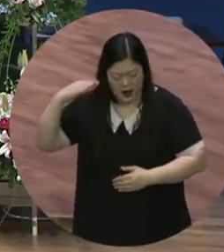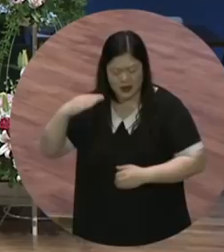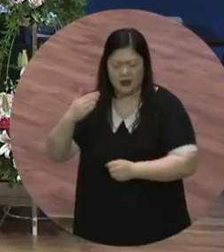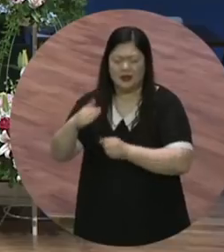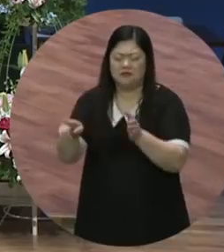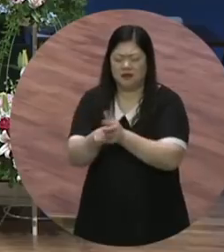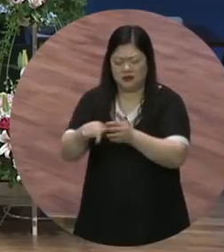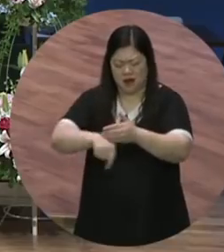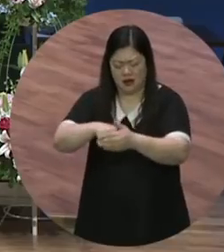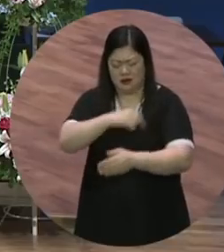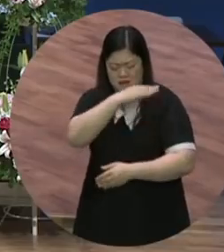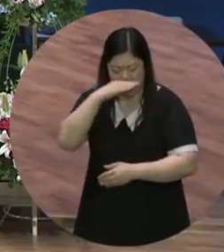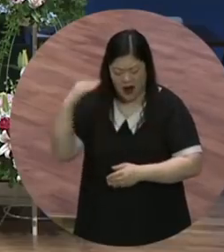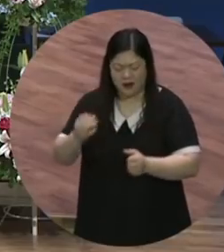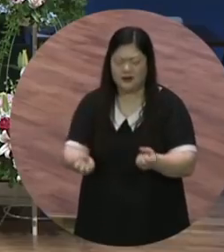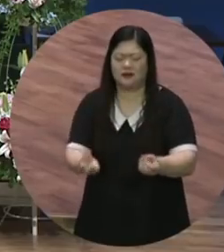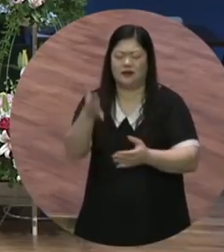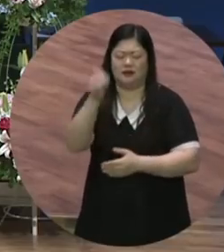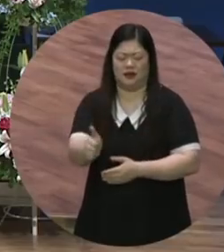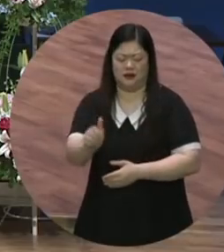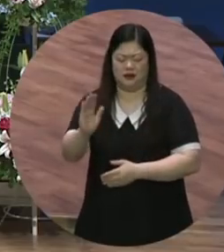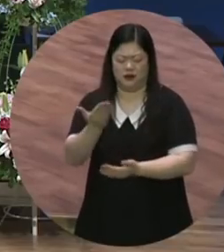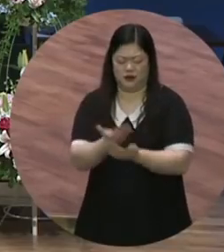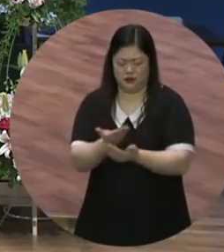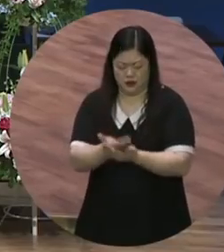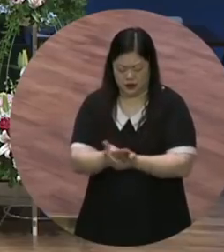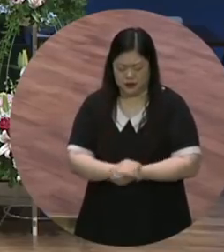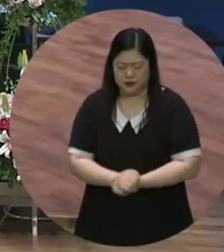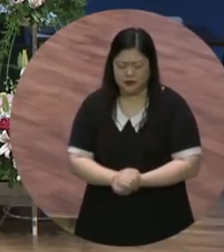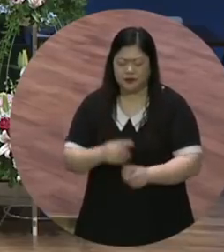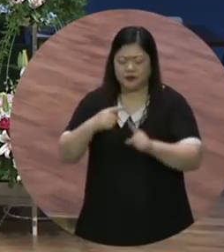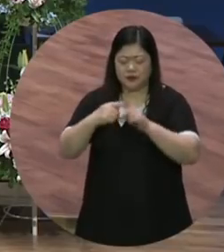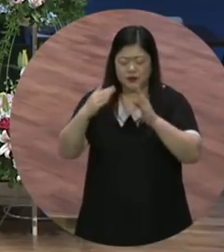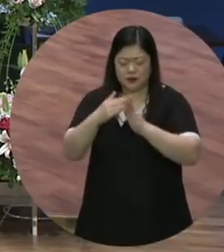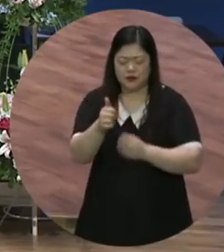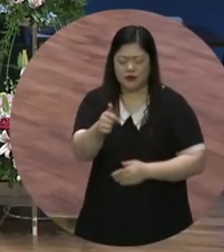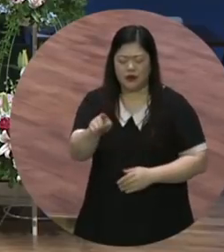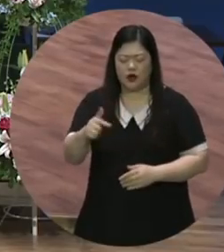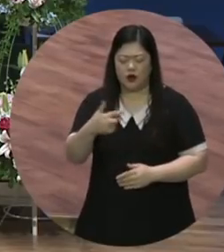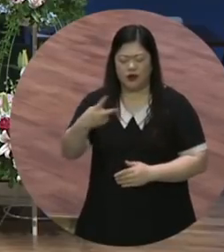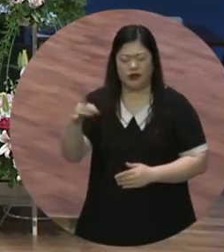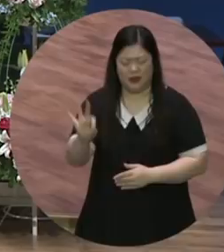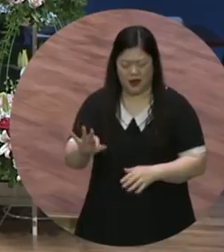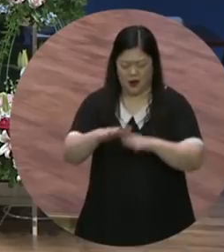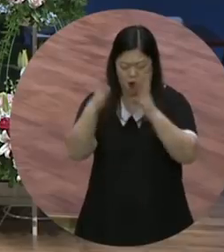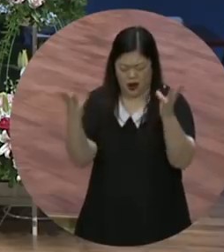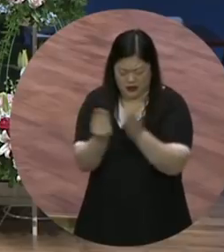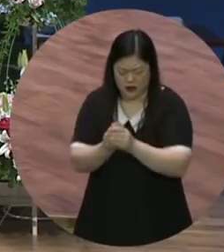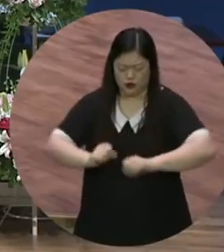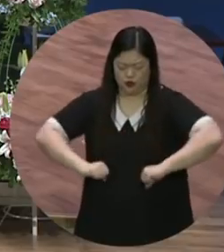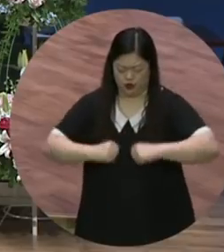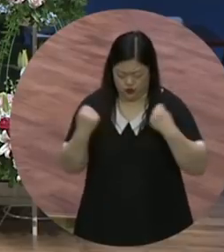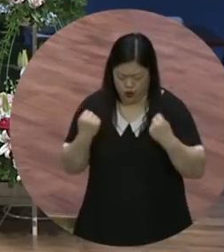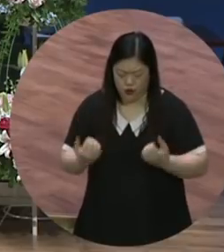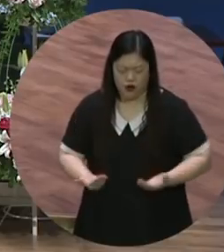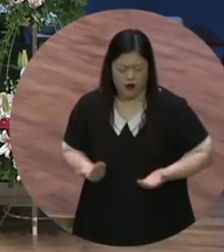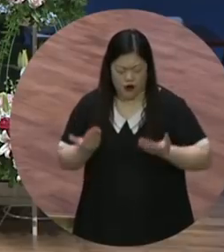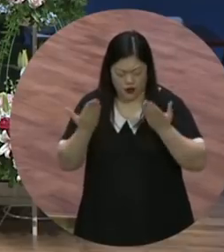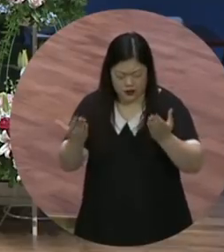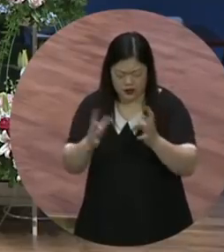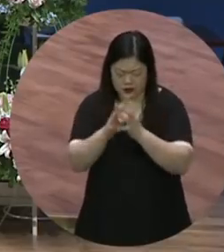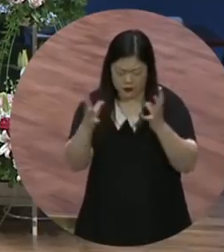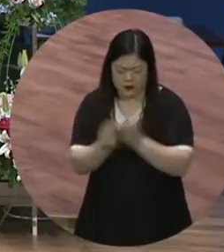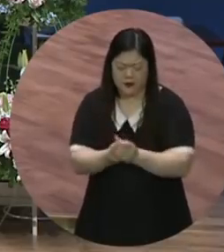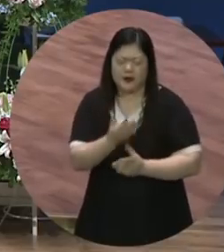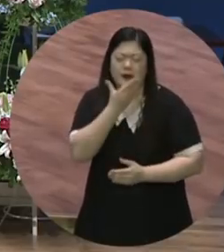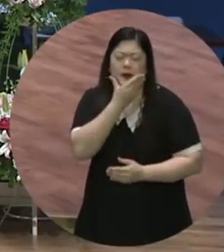되게 축복하여 주옵소서. 본당 헌당을 믿음으로 도전하게 하옵시며 절대 순종, 절대 헌신, 절대